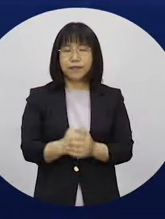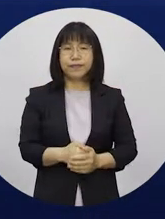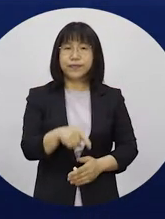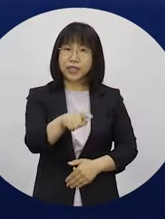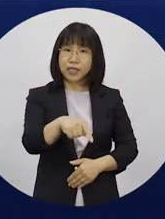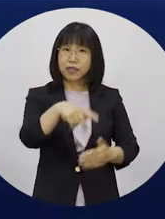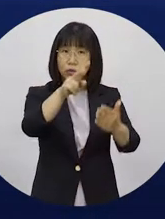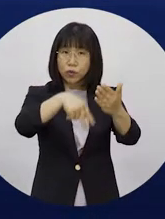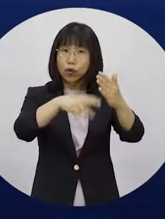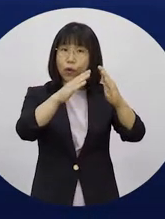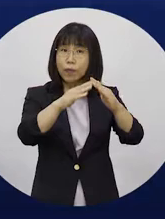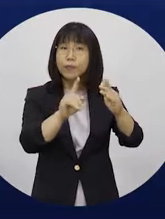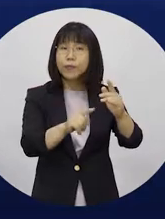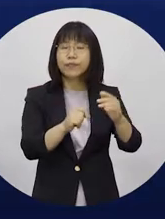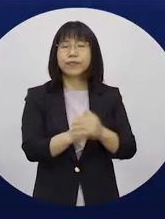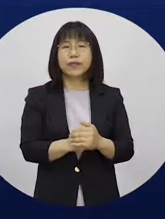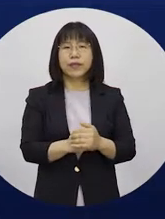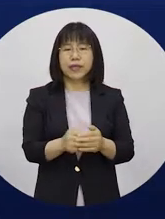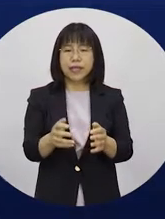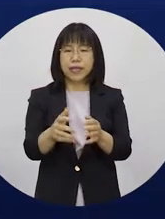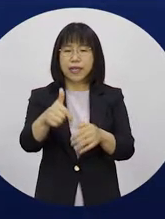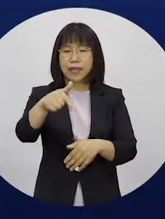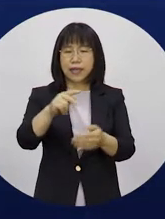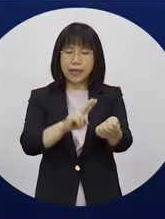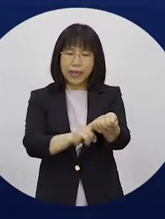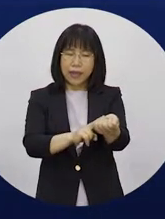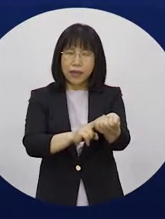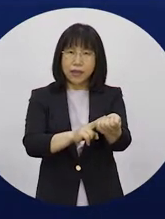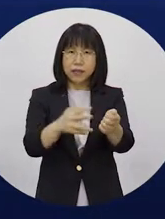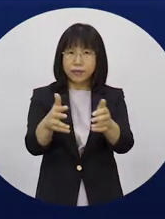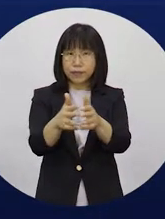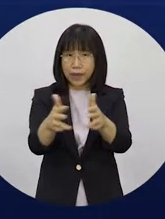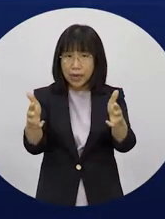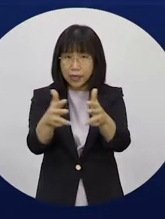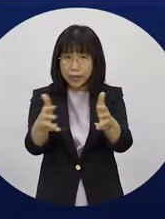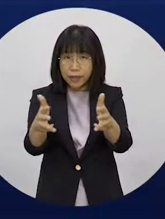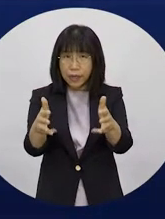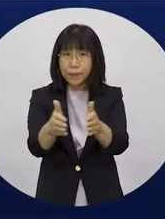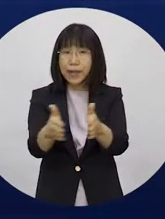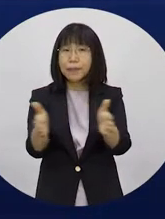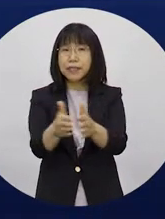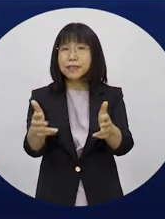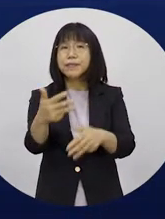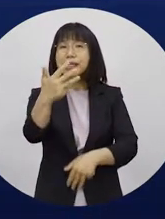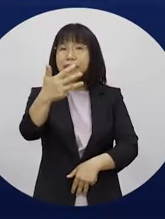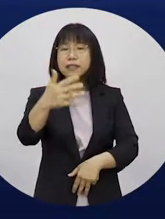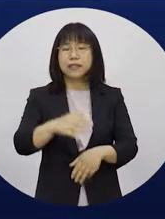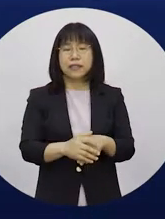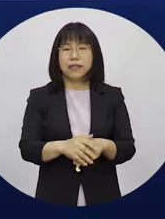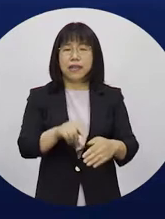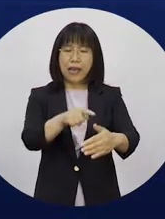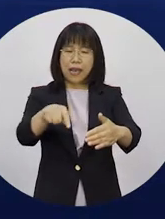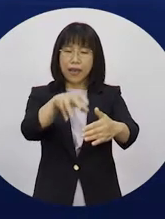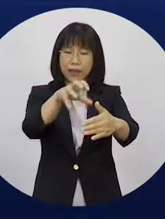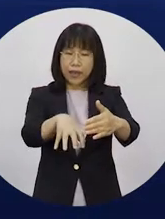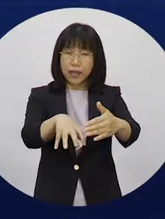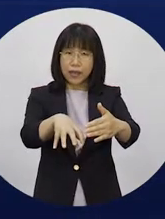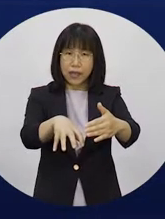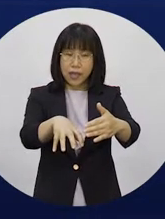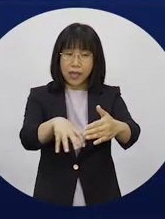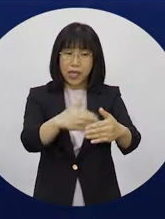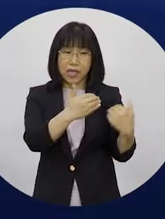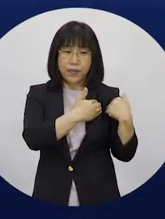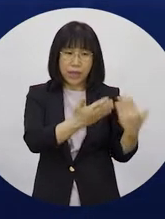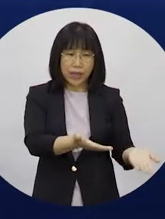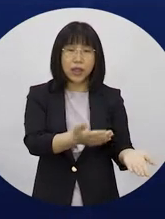SH 작은 도서관은 가양8단지 내에 사용하지 않았던 유휴공간을 주민들의 커뮤니티 공간으로